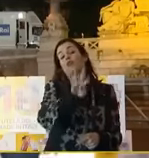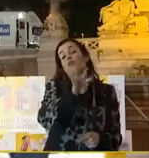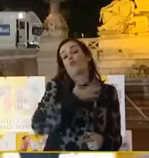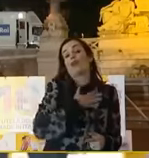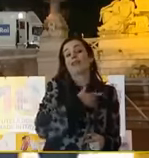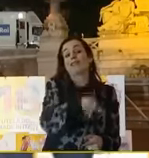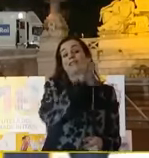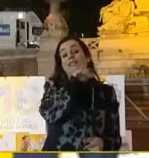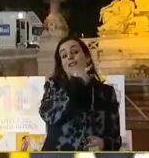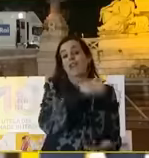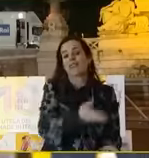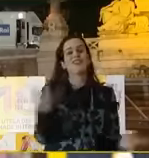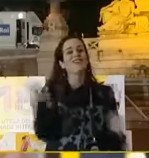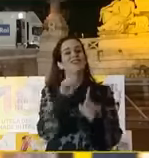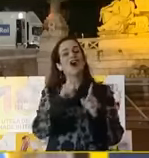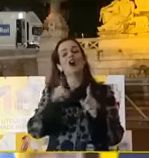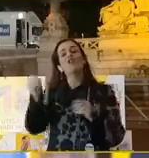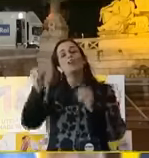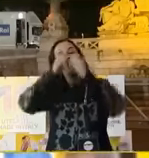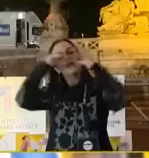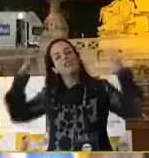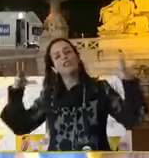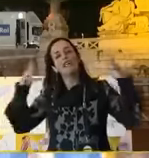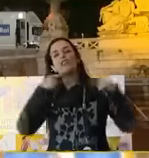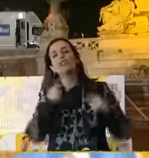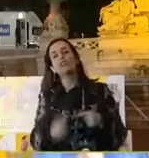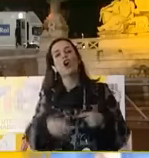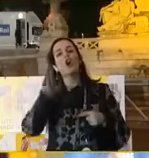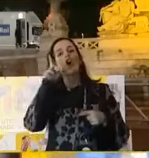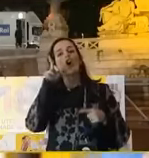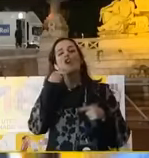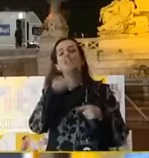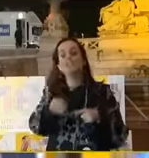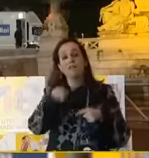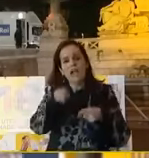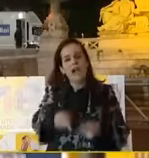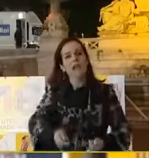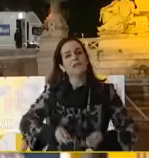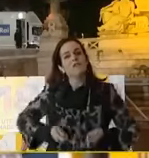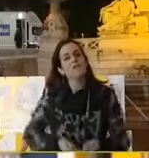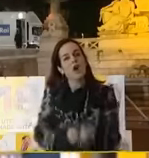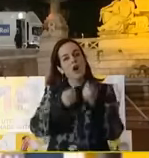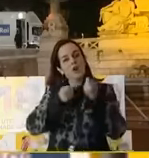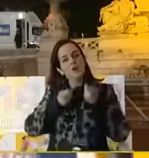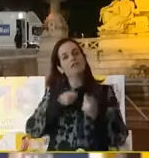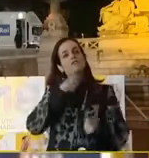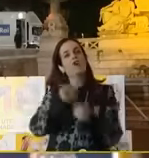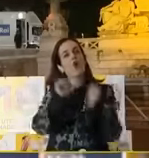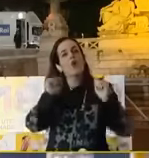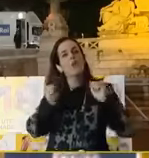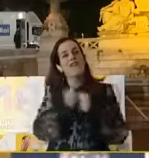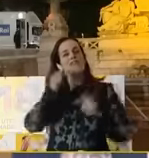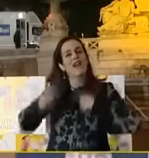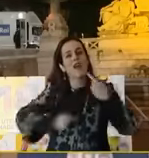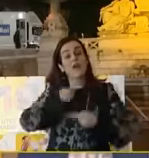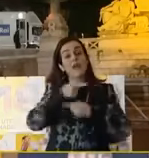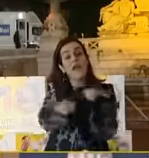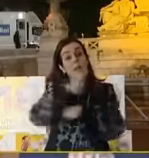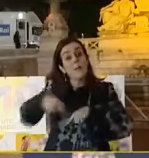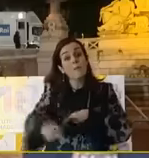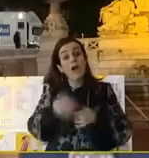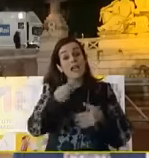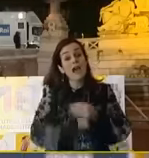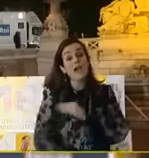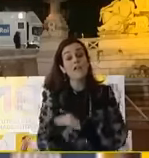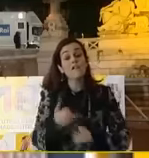donna vai, provaci, continua a combattere, perché il figlio ti aiutiamo noi. Creiamo degli asili nido,